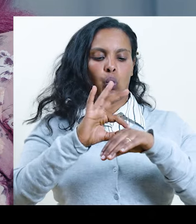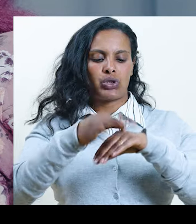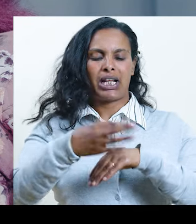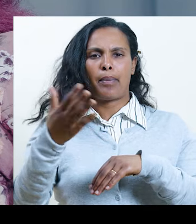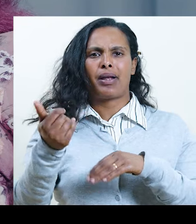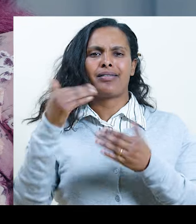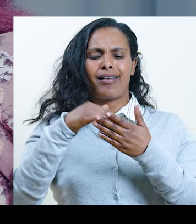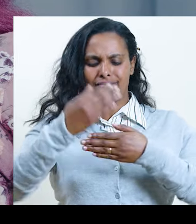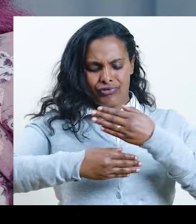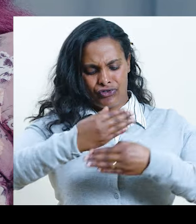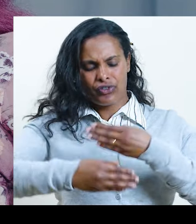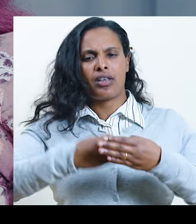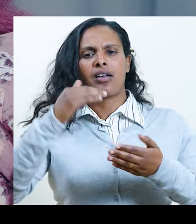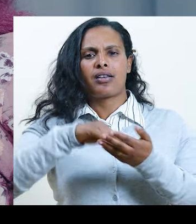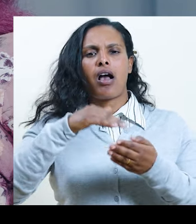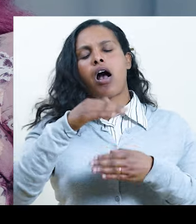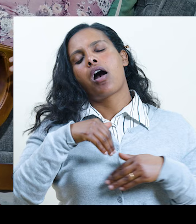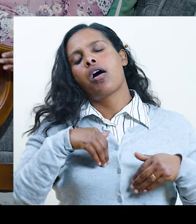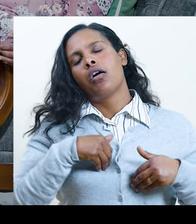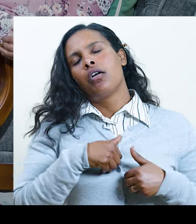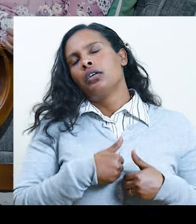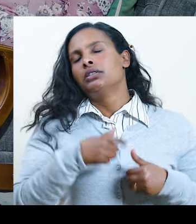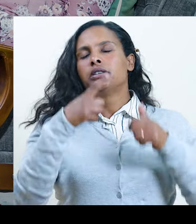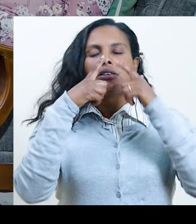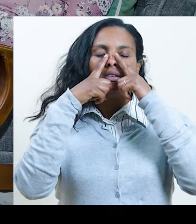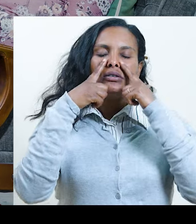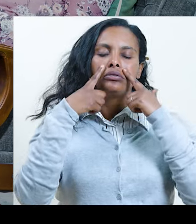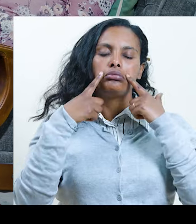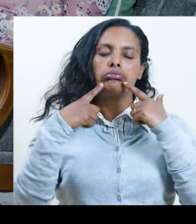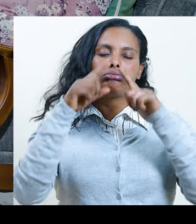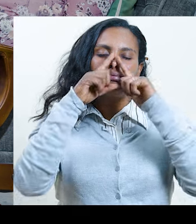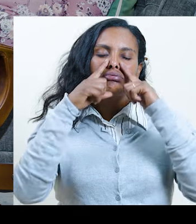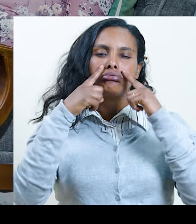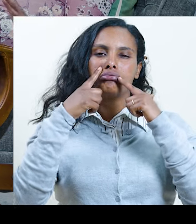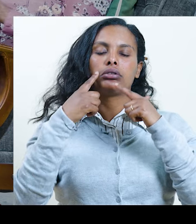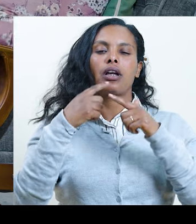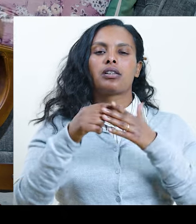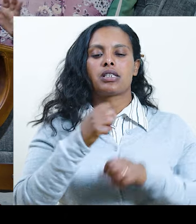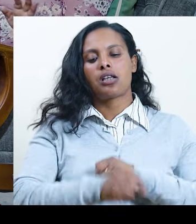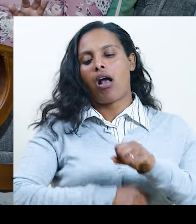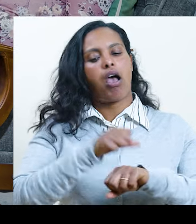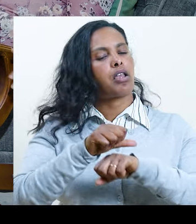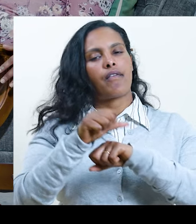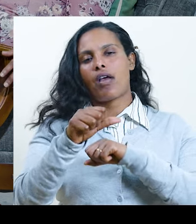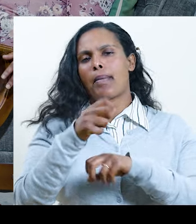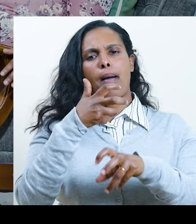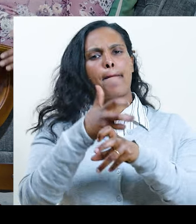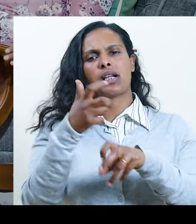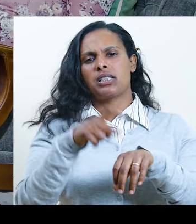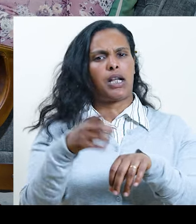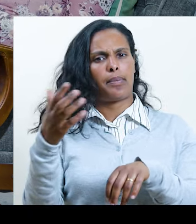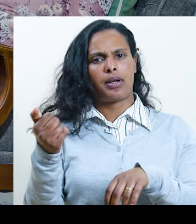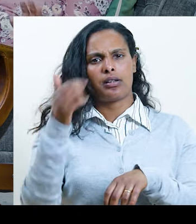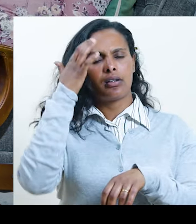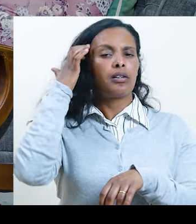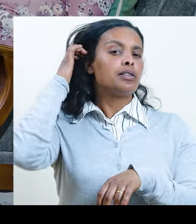ነበር ያስኩት። ድሬሲንግ ይሰራልኛል፣ አቅም አይኖርሽም፣ እያለቀሽ ነው የምትታጠቢው። ያንን ስቃይ አሳልፍ ያለሁ እዛ።